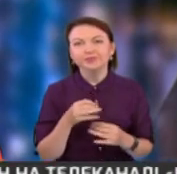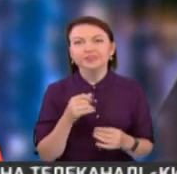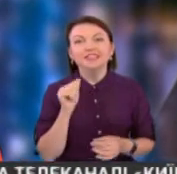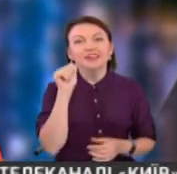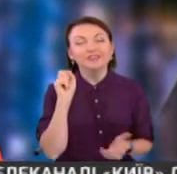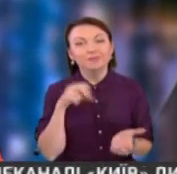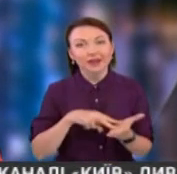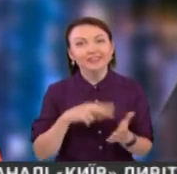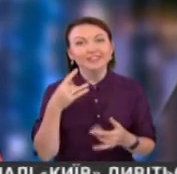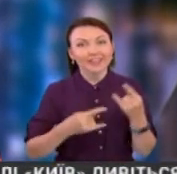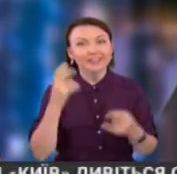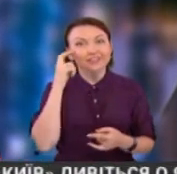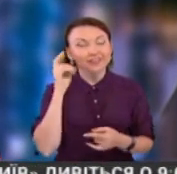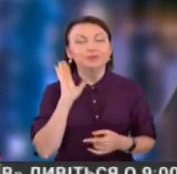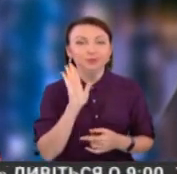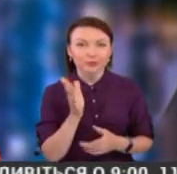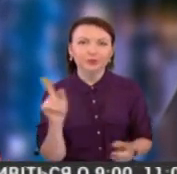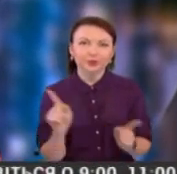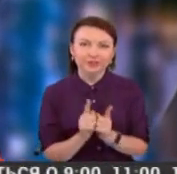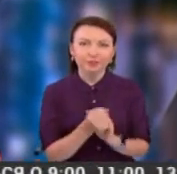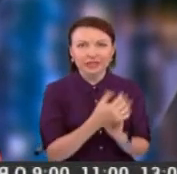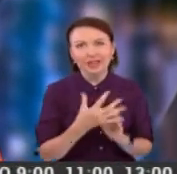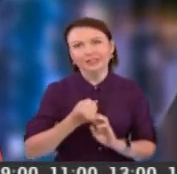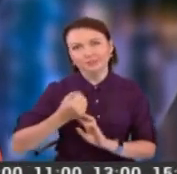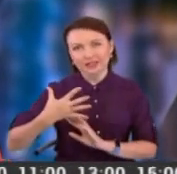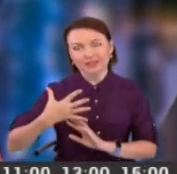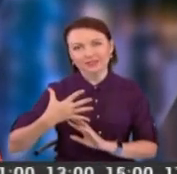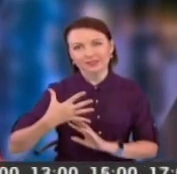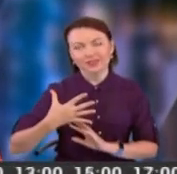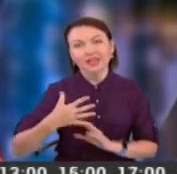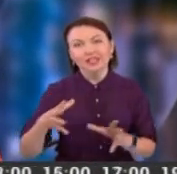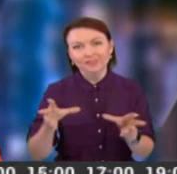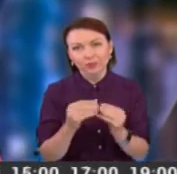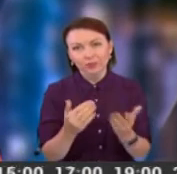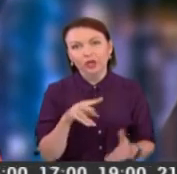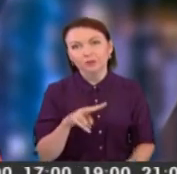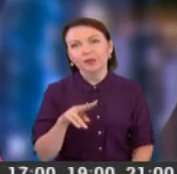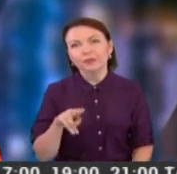завтра телеканал «Київ». І ми знову з вами зустрінемось о 15:15.